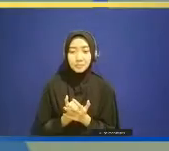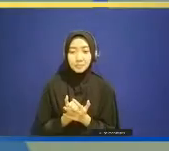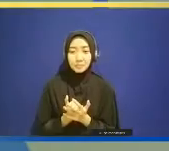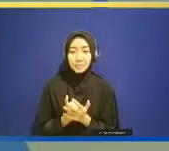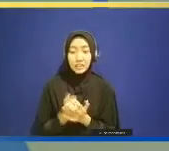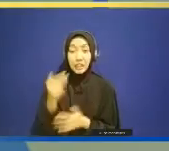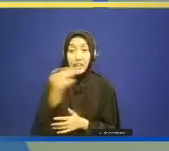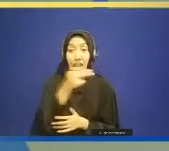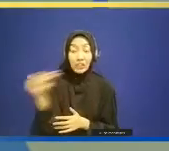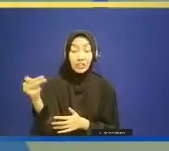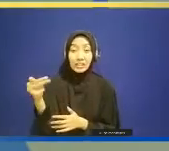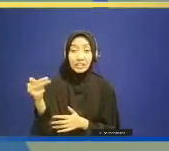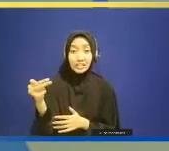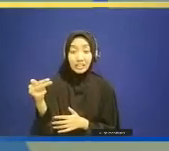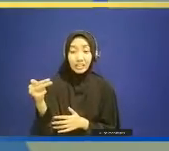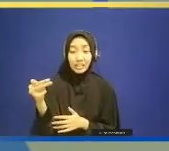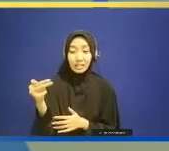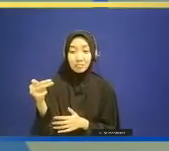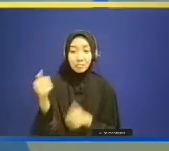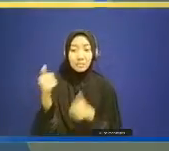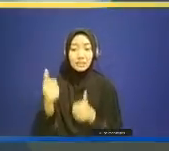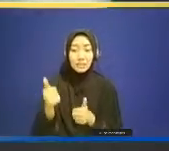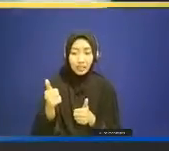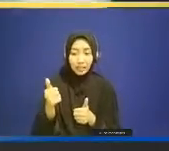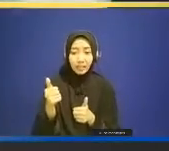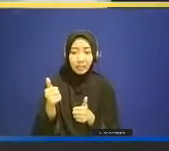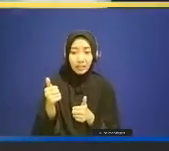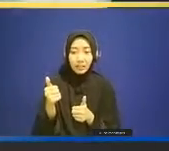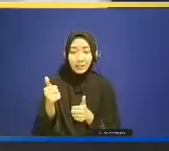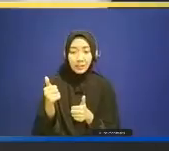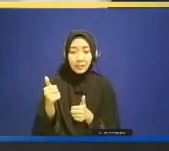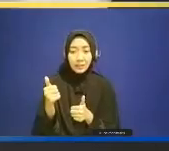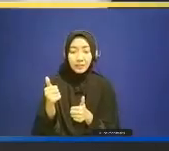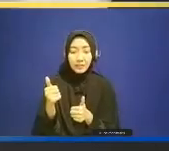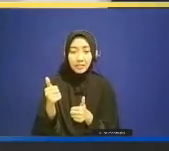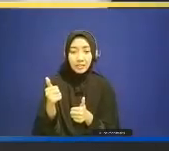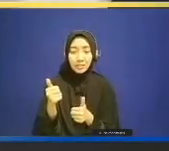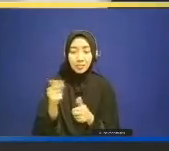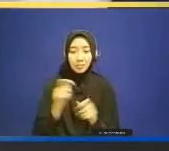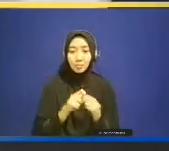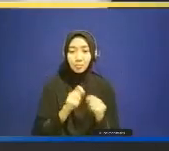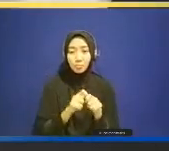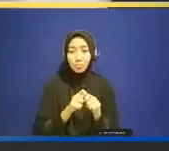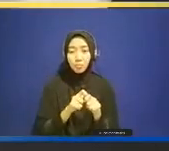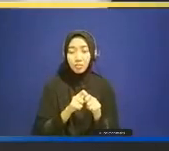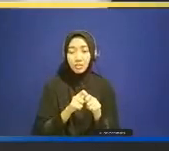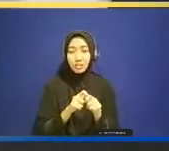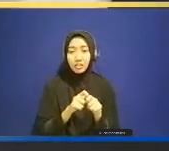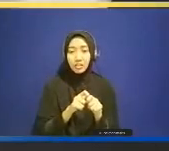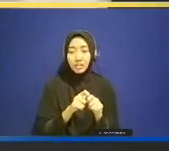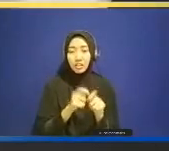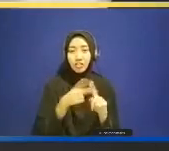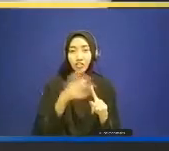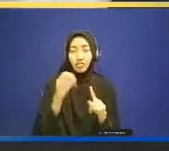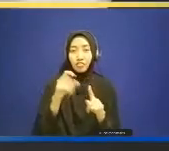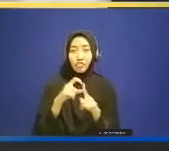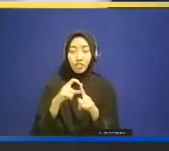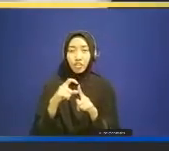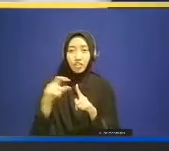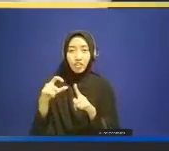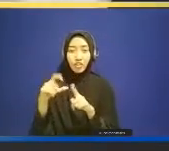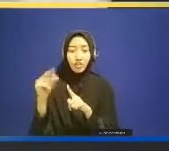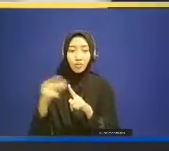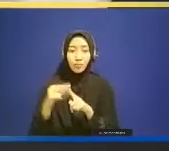Indonesia sebenernya bisa aja sih mencet apa membuat sudah spek yang Oke untuk mencukupi